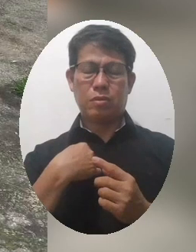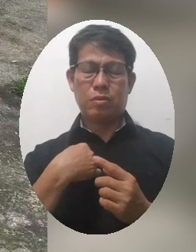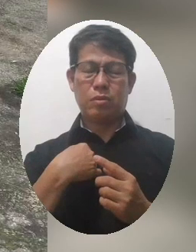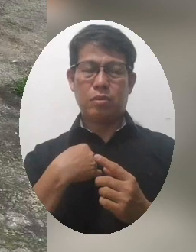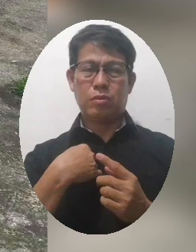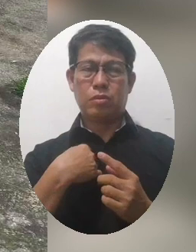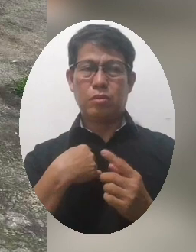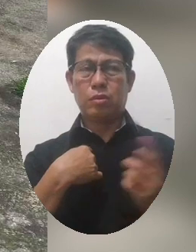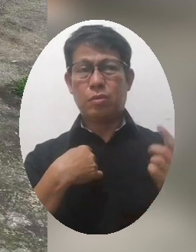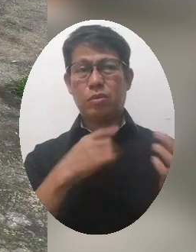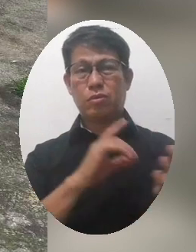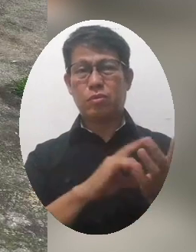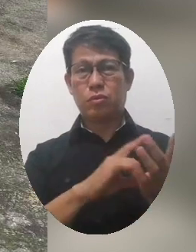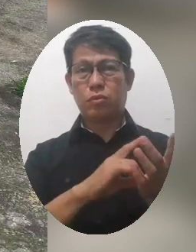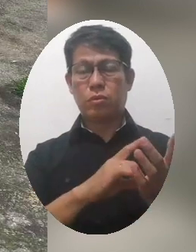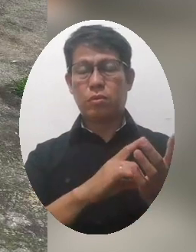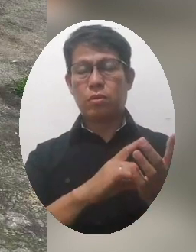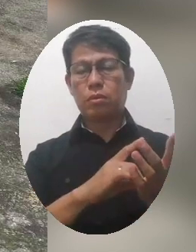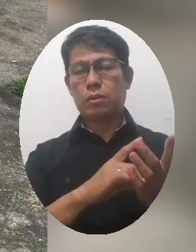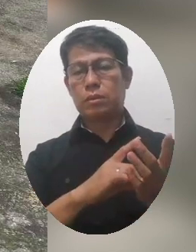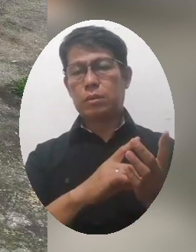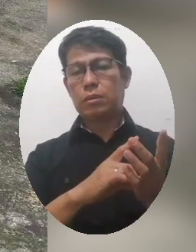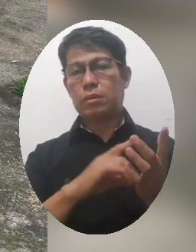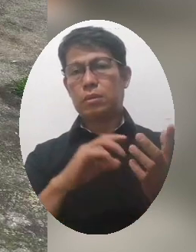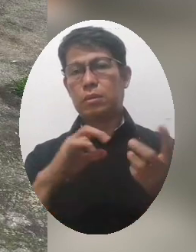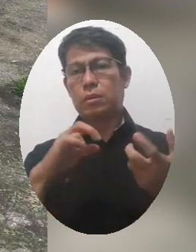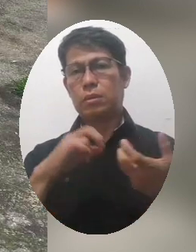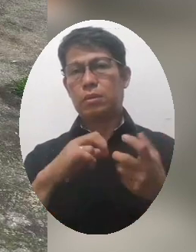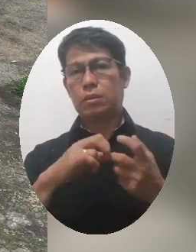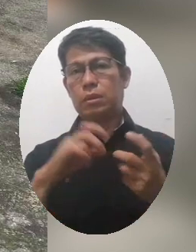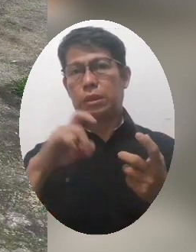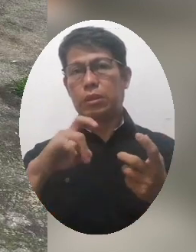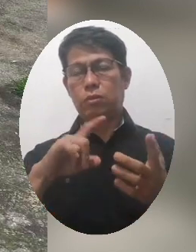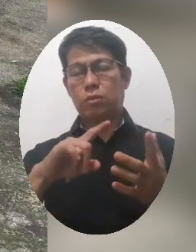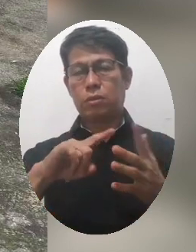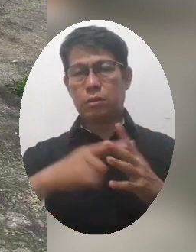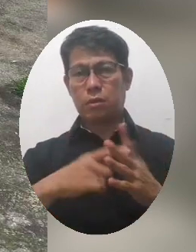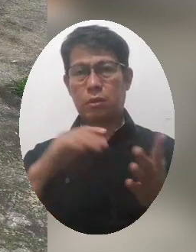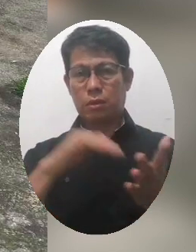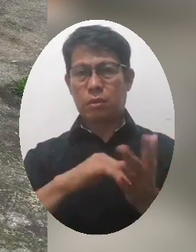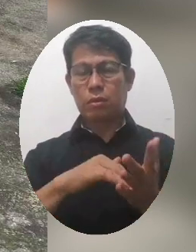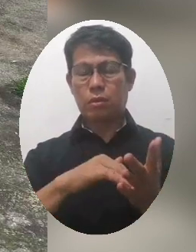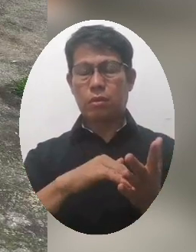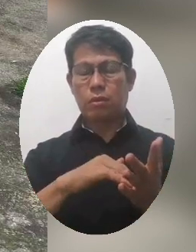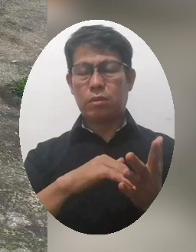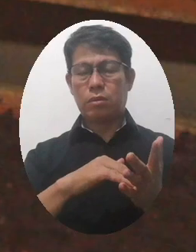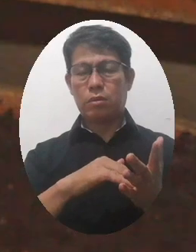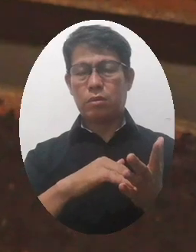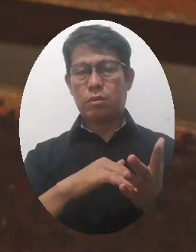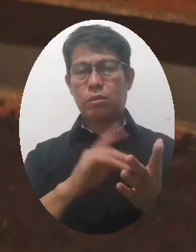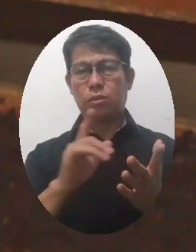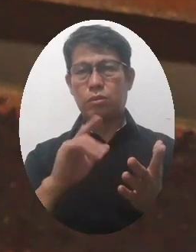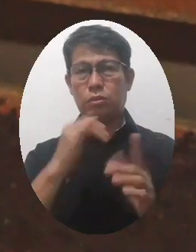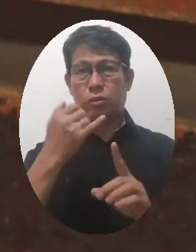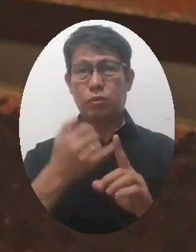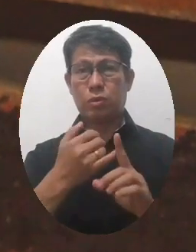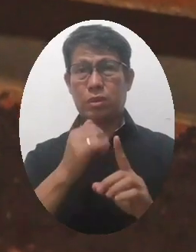na sinabing relapse. Kaya January, pinapabalik kami, hindi ko siya nabalik.